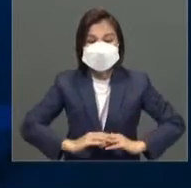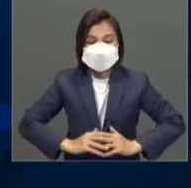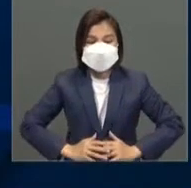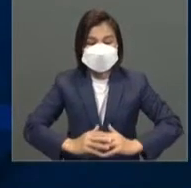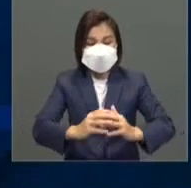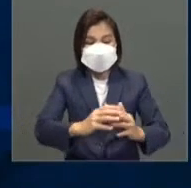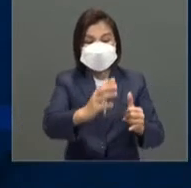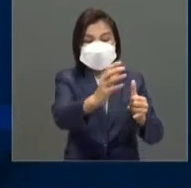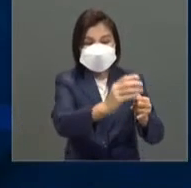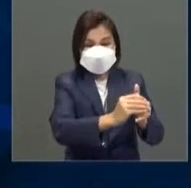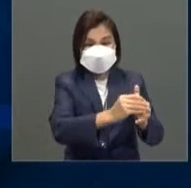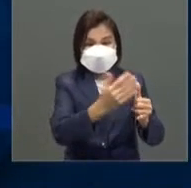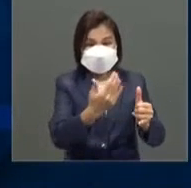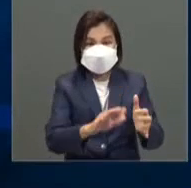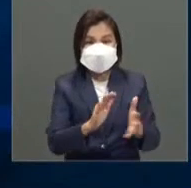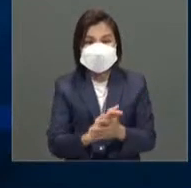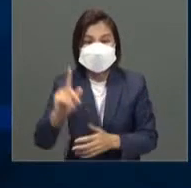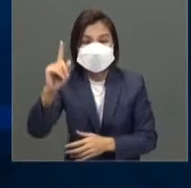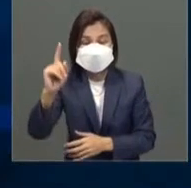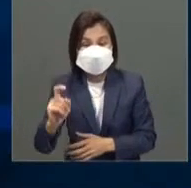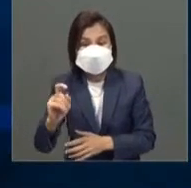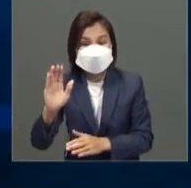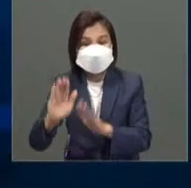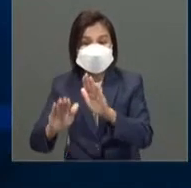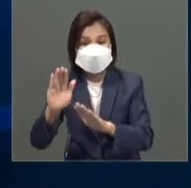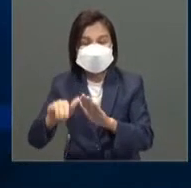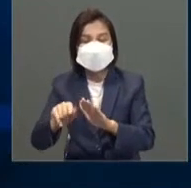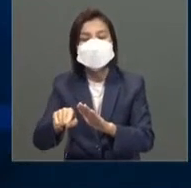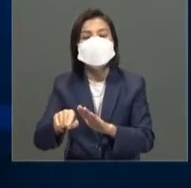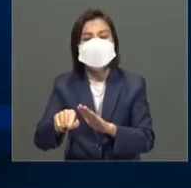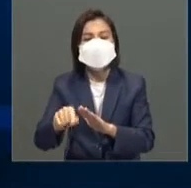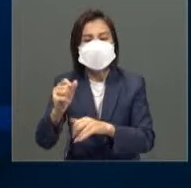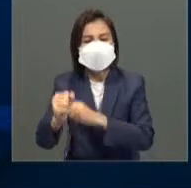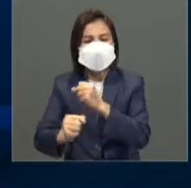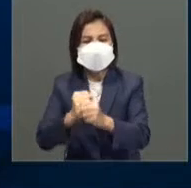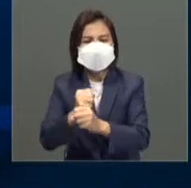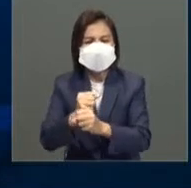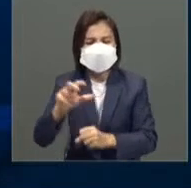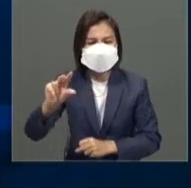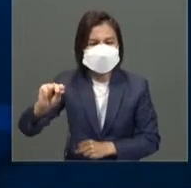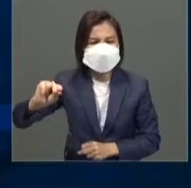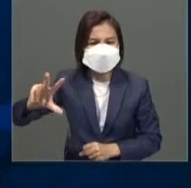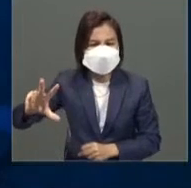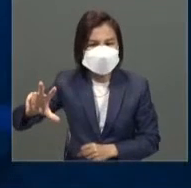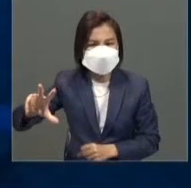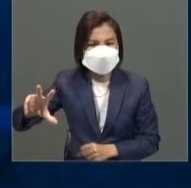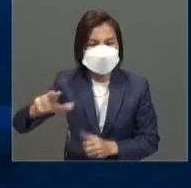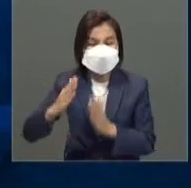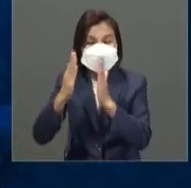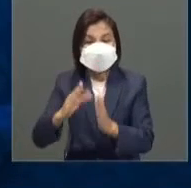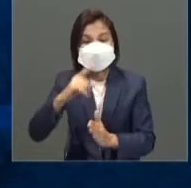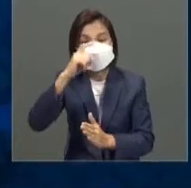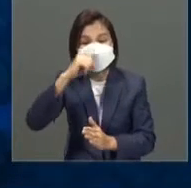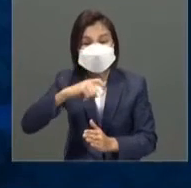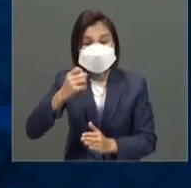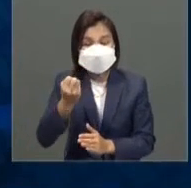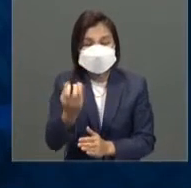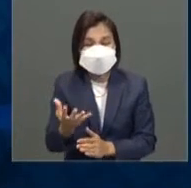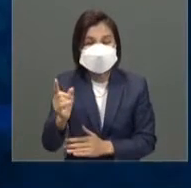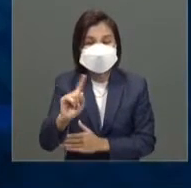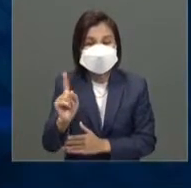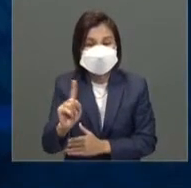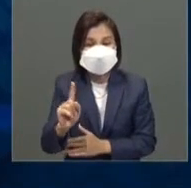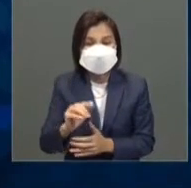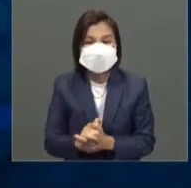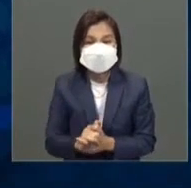ผู้เสียชีวิตก็ค่ากลางอยู่ที่33ปีนะครับแล้วส่วนใหญ่ก็จะเป็นคนไทยนะครับมีช